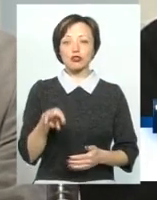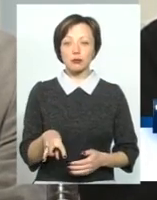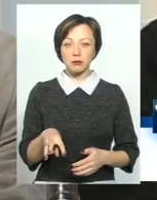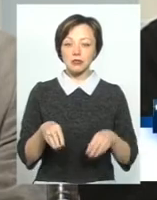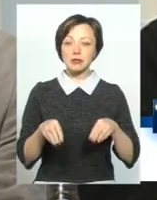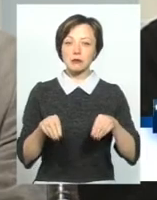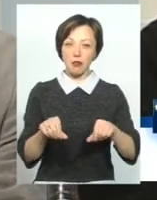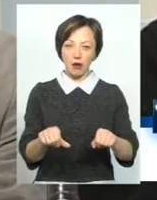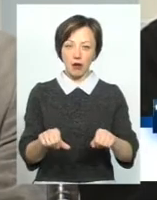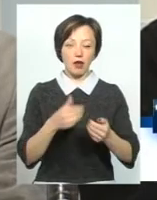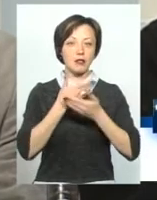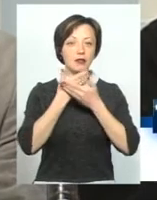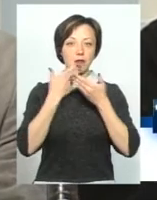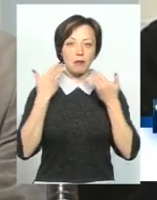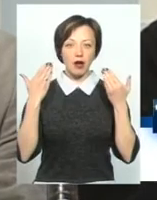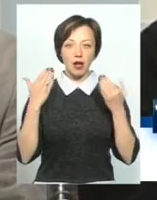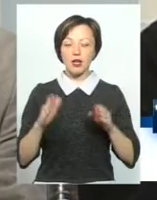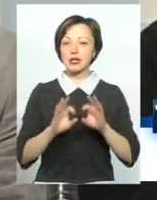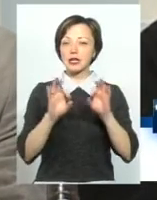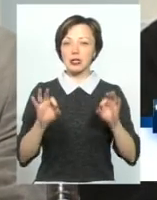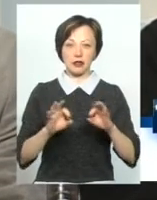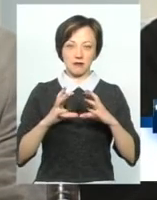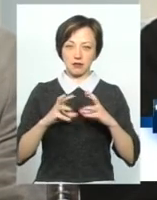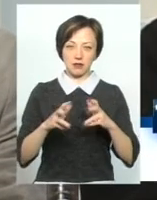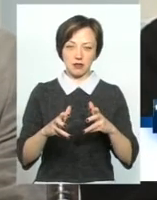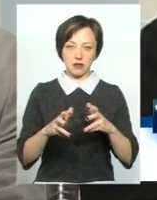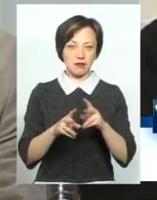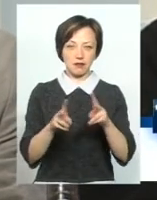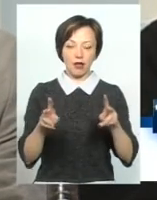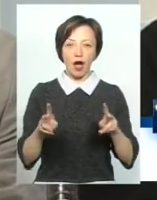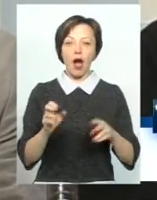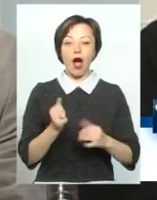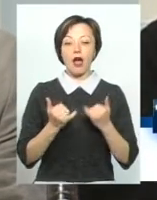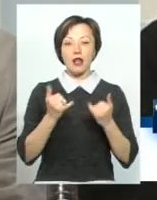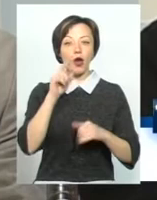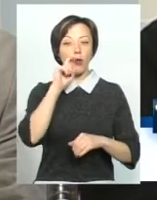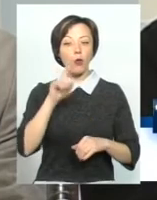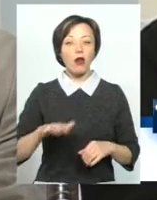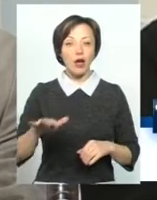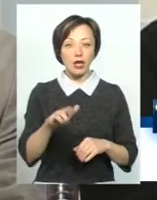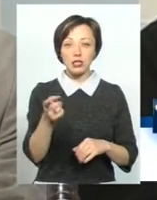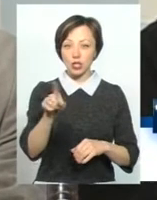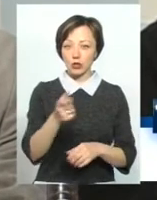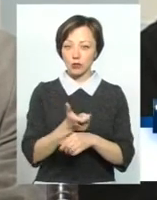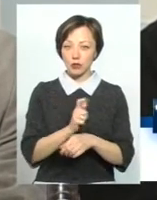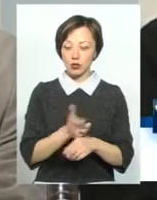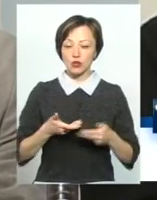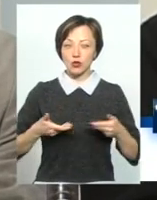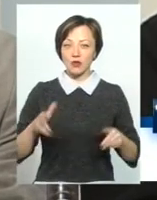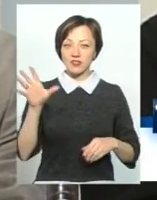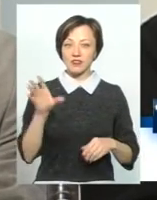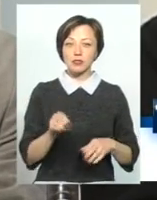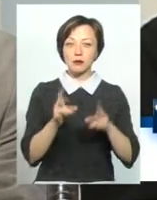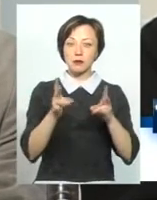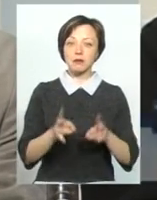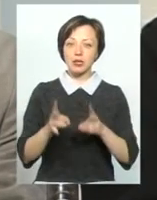земля, немає нігде в світі. А для України тим більше. І ми сьогодні всі біди,